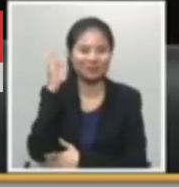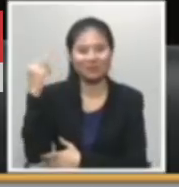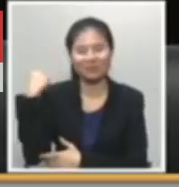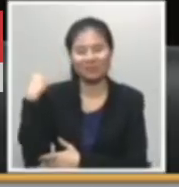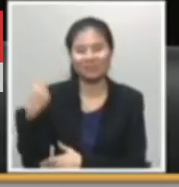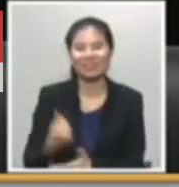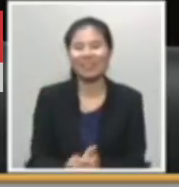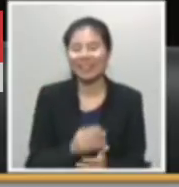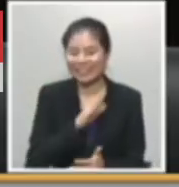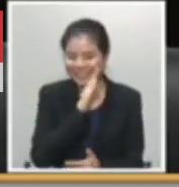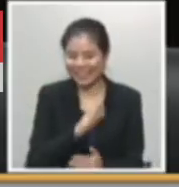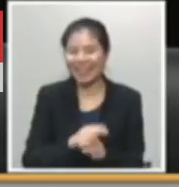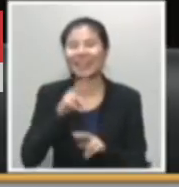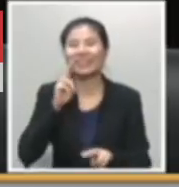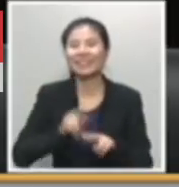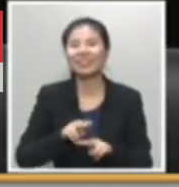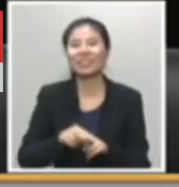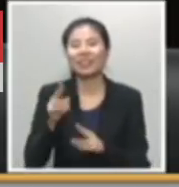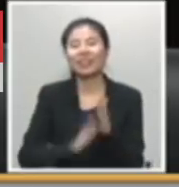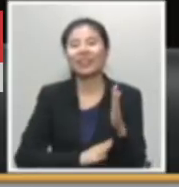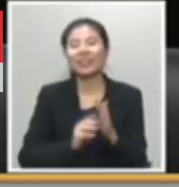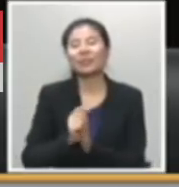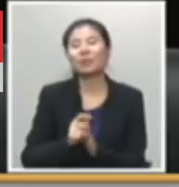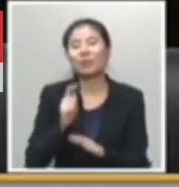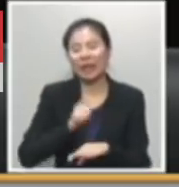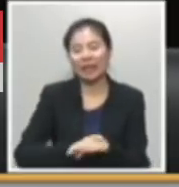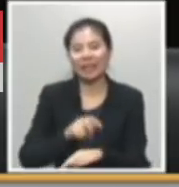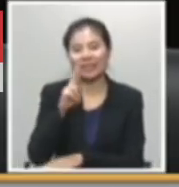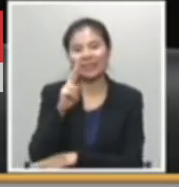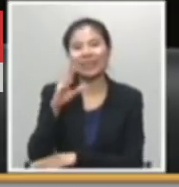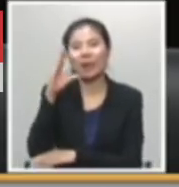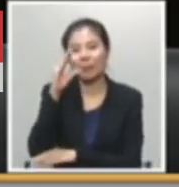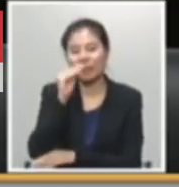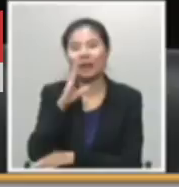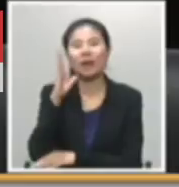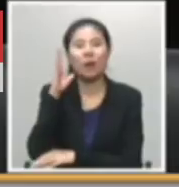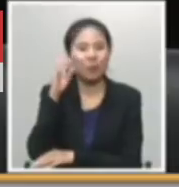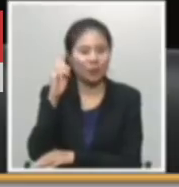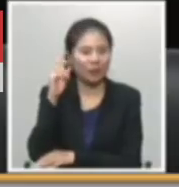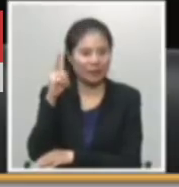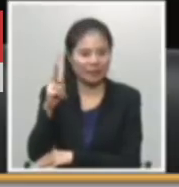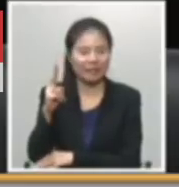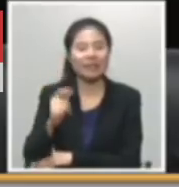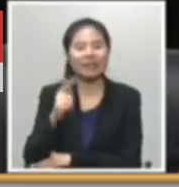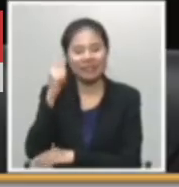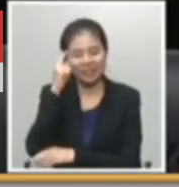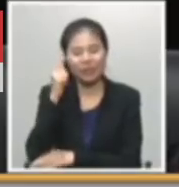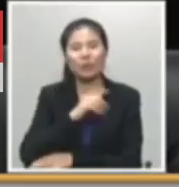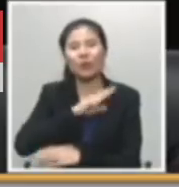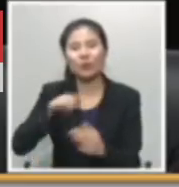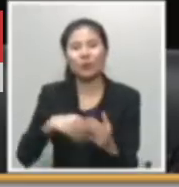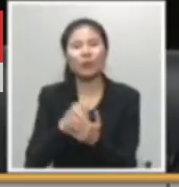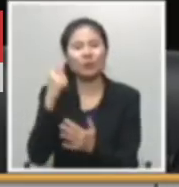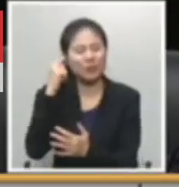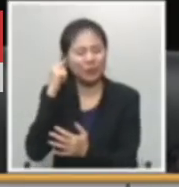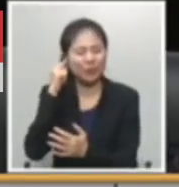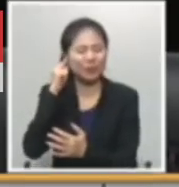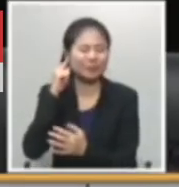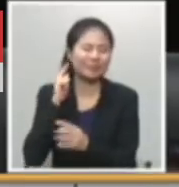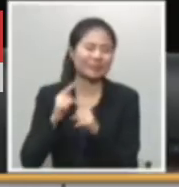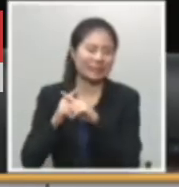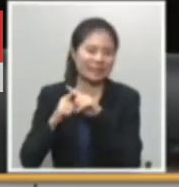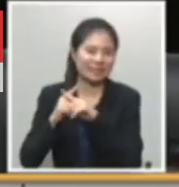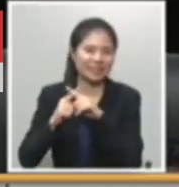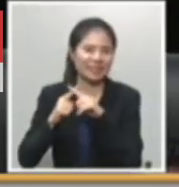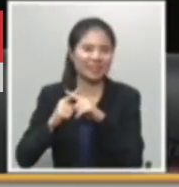แล้วถ้าเรานั่งนานๆถึงเที่ยงคืนนะครับพรุ่งนี้อีกมะรืนอีก ผมว่าพวกเราจะหูอื้อฟังอะไรไม่ได้แล้วนะ